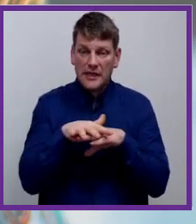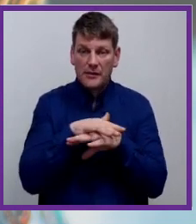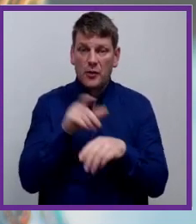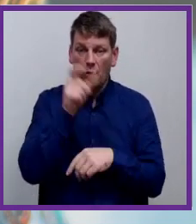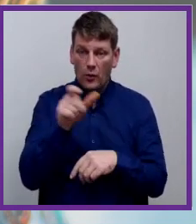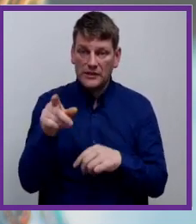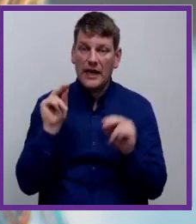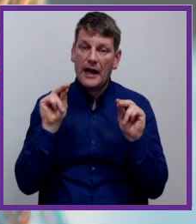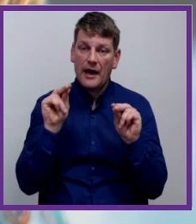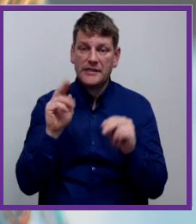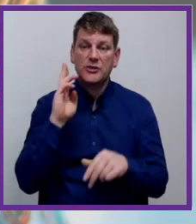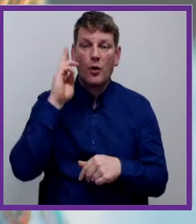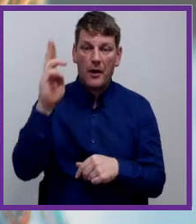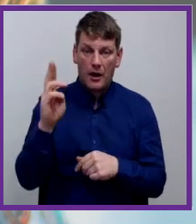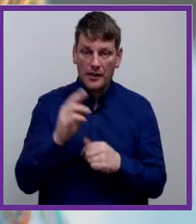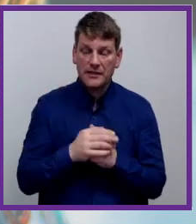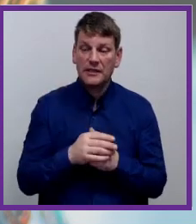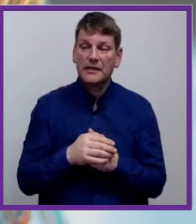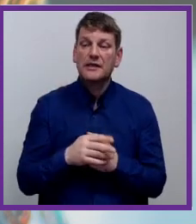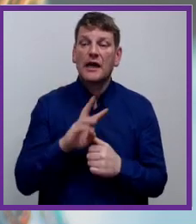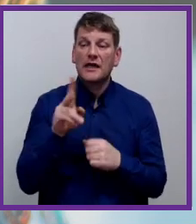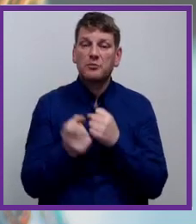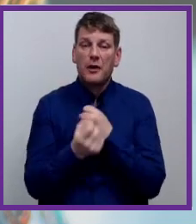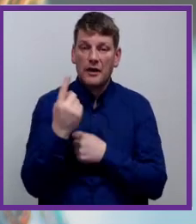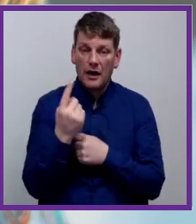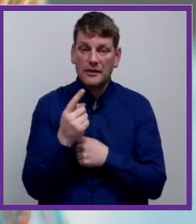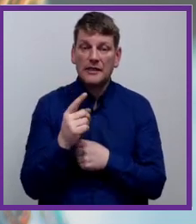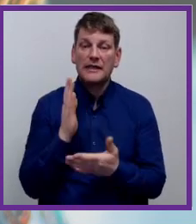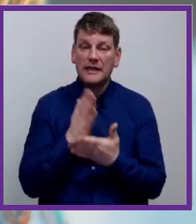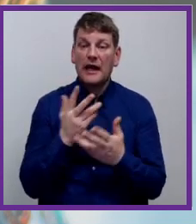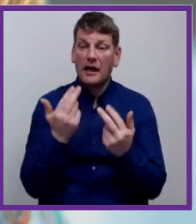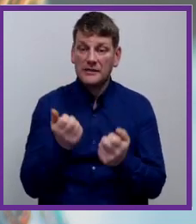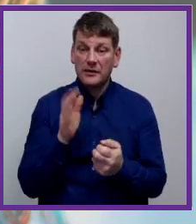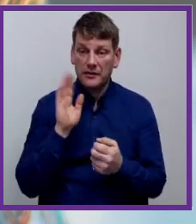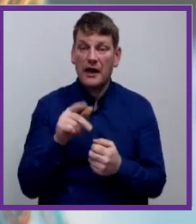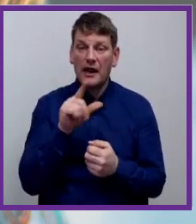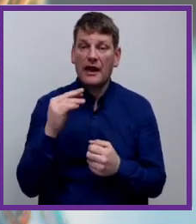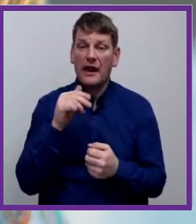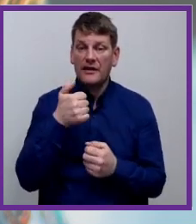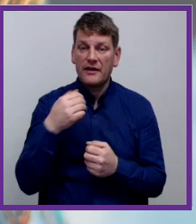locekļu reliģisko pārliecību. Tātad, kas te parādījās, tika atzīt kā leģitīms mērķis